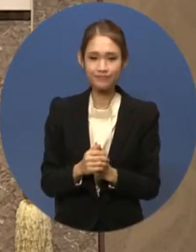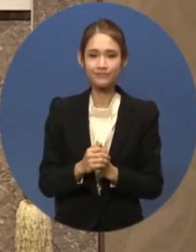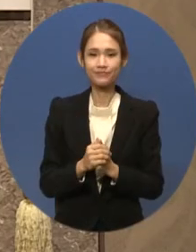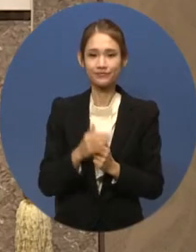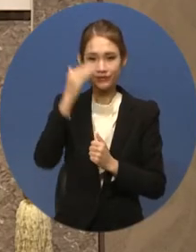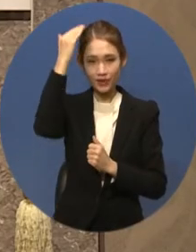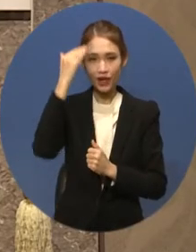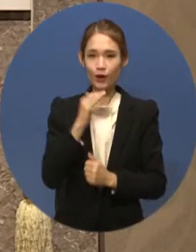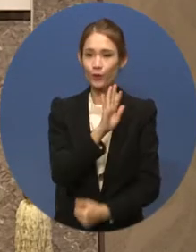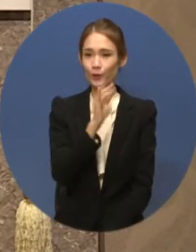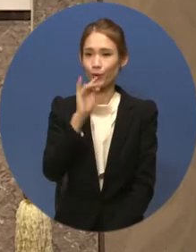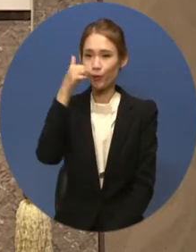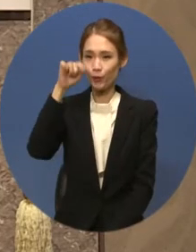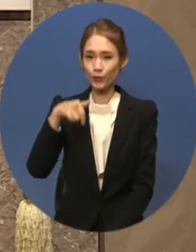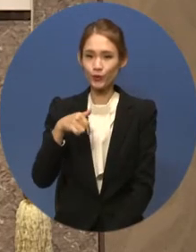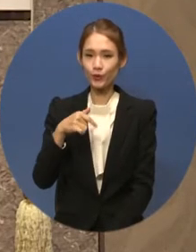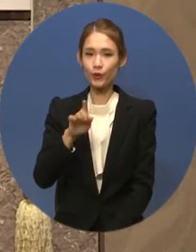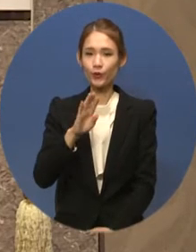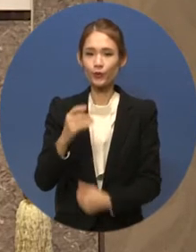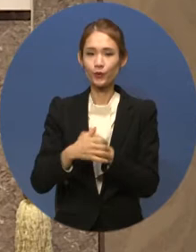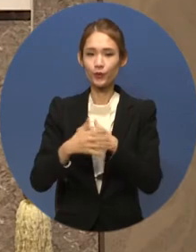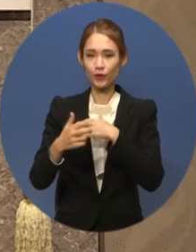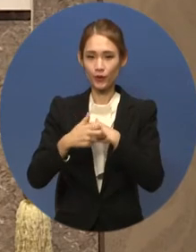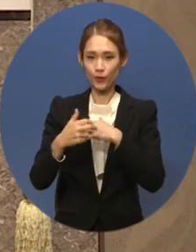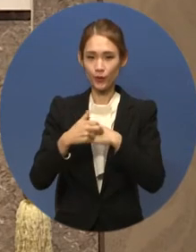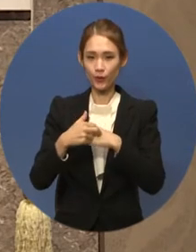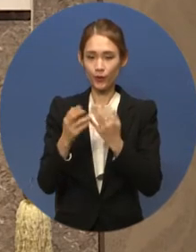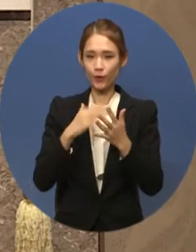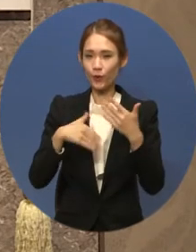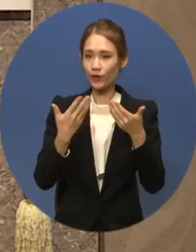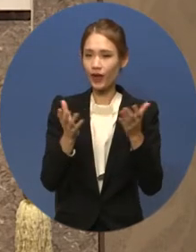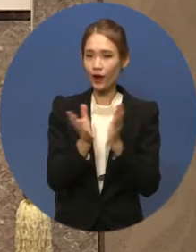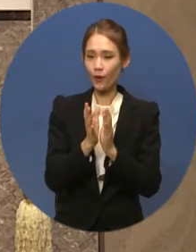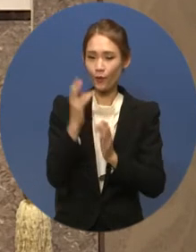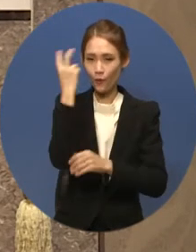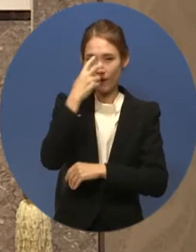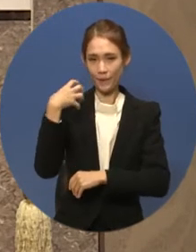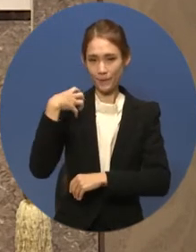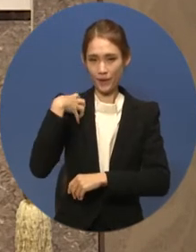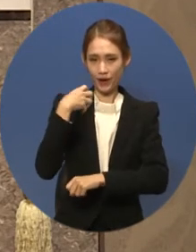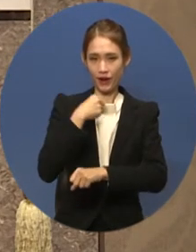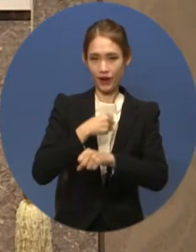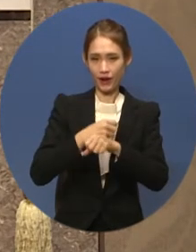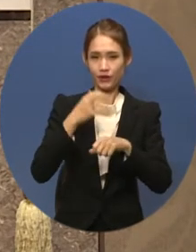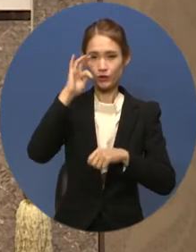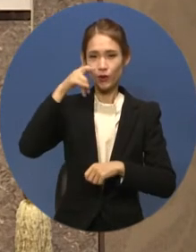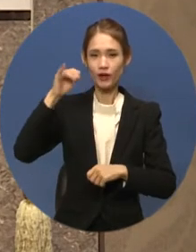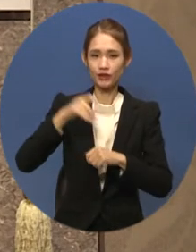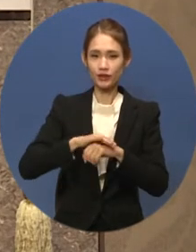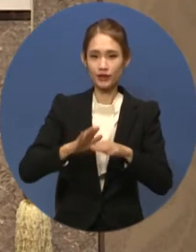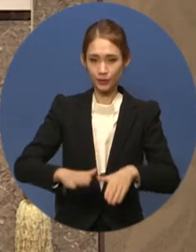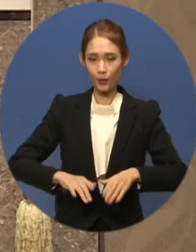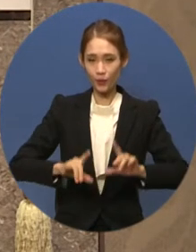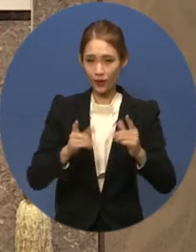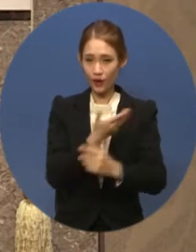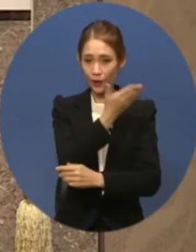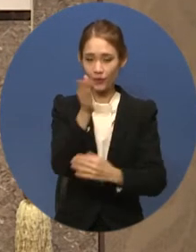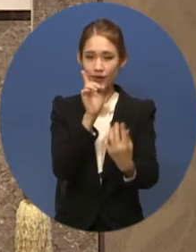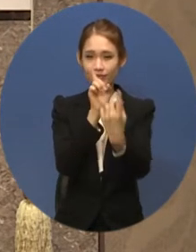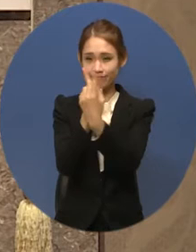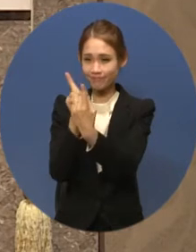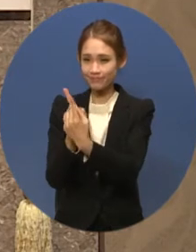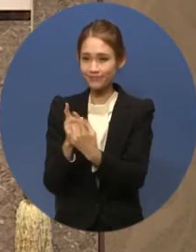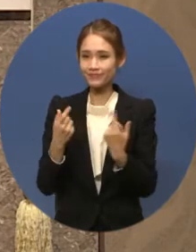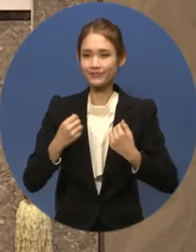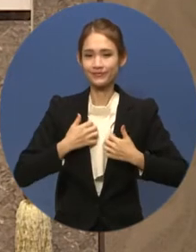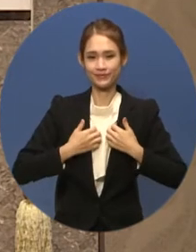한국보훈복지의료공단 에 관리 사례 맡고 있는 최 역전 입니다 따스한 봄날의 여러분들을 만나뵙게 돼서 정말 반갑고 요